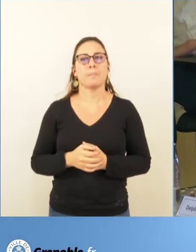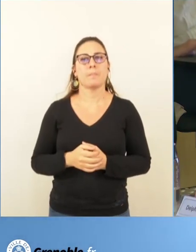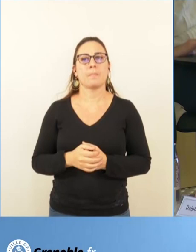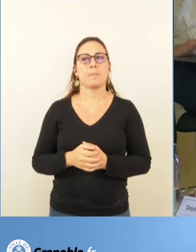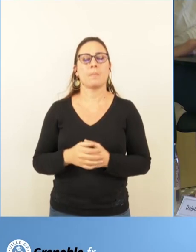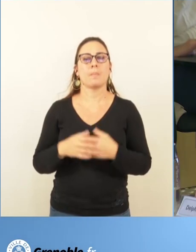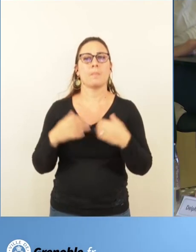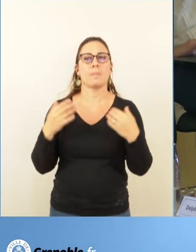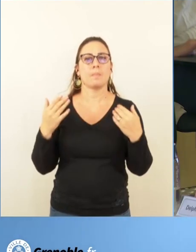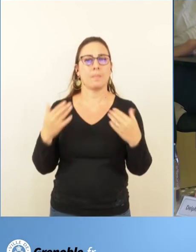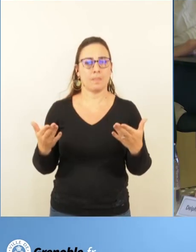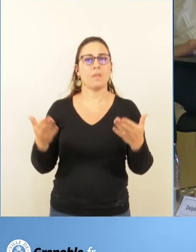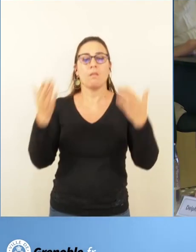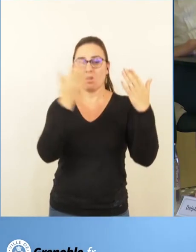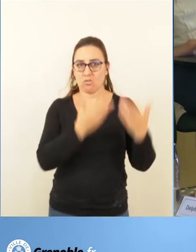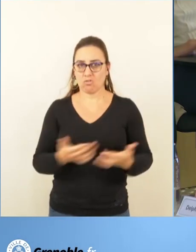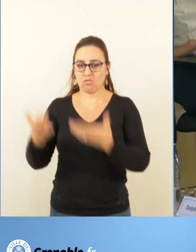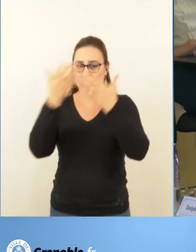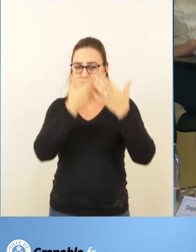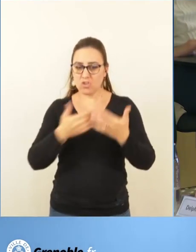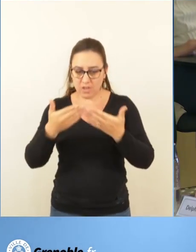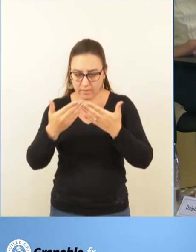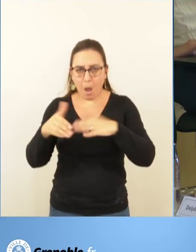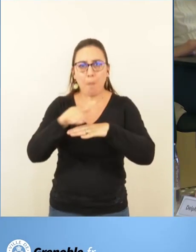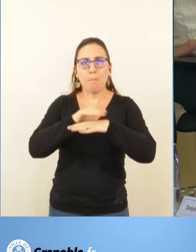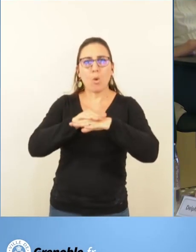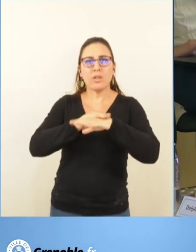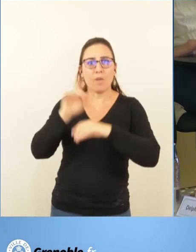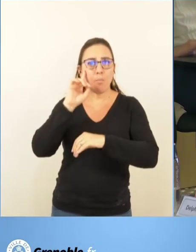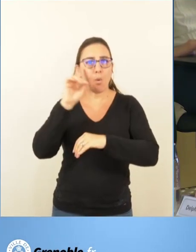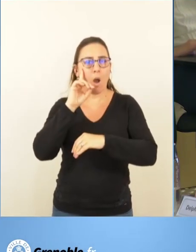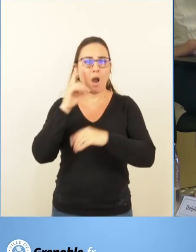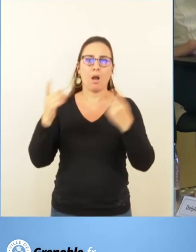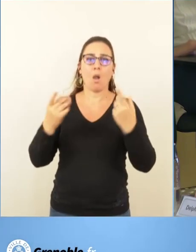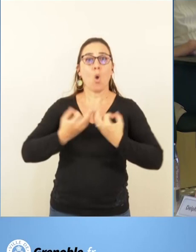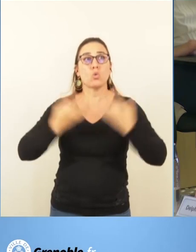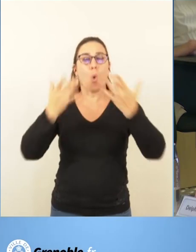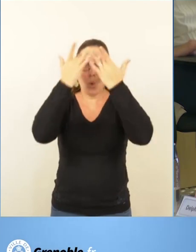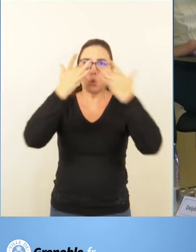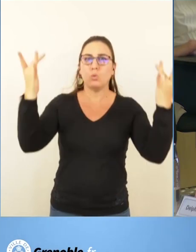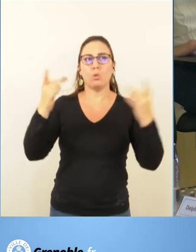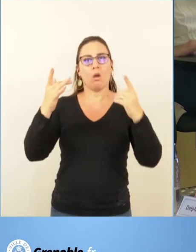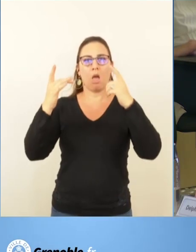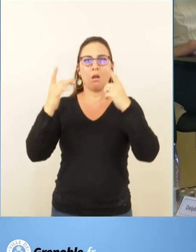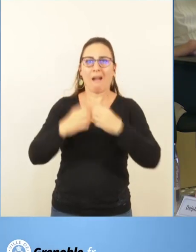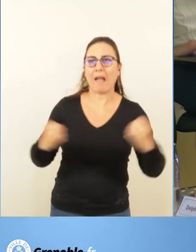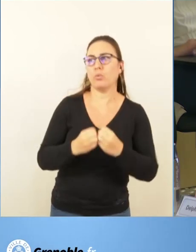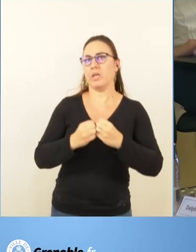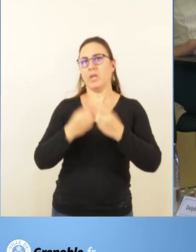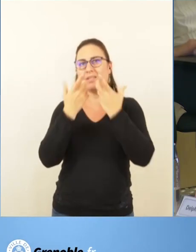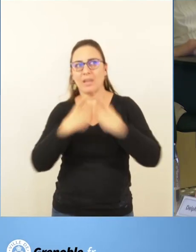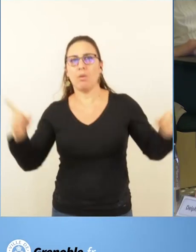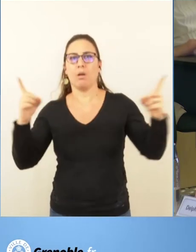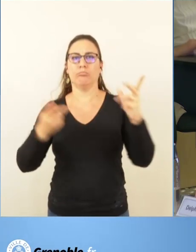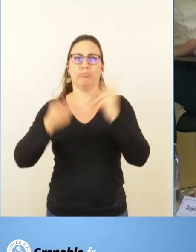dans ces chiffres une des raisons de la limite à la démocratisation de la culture les tarifs